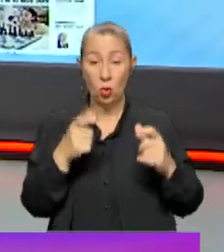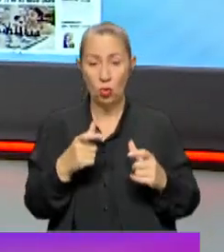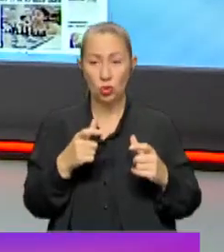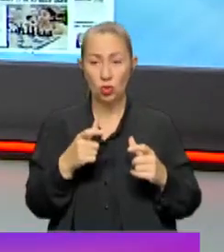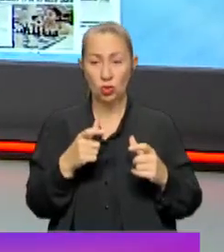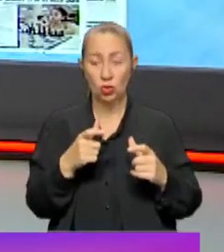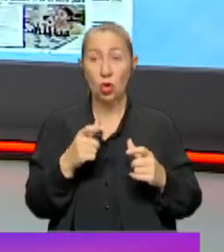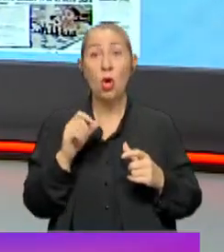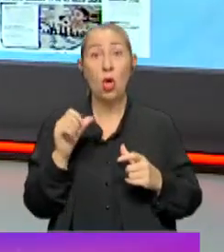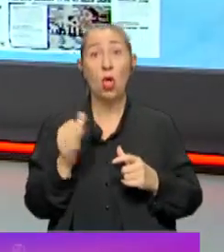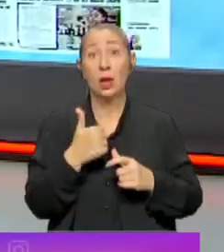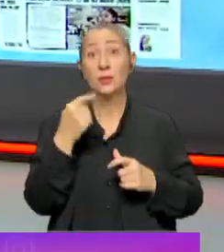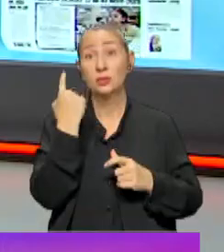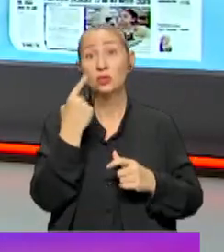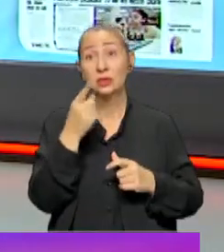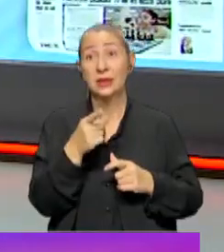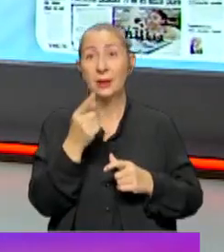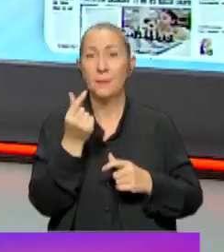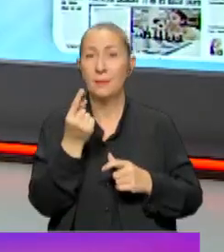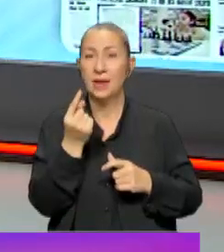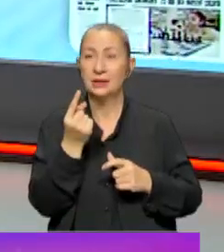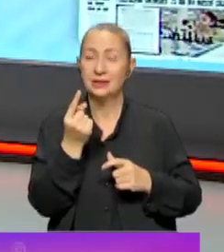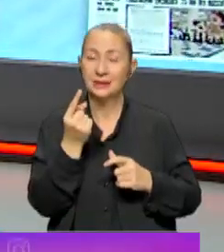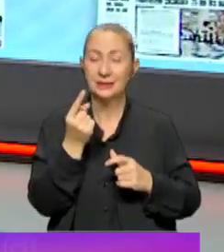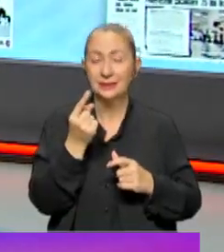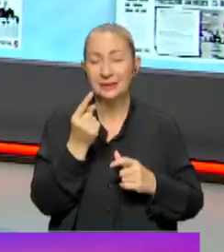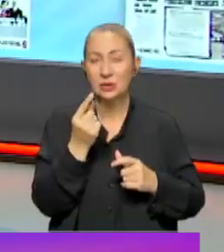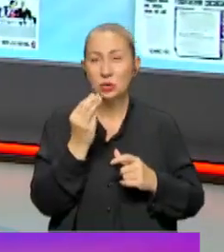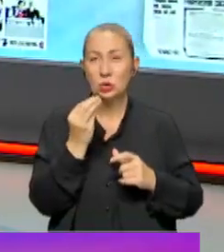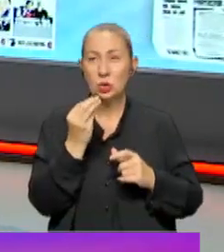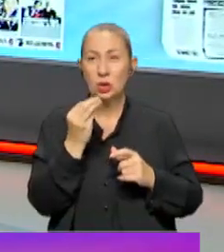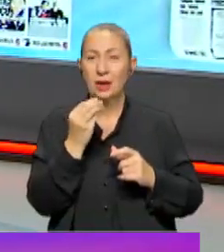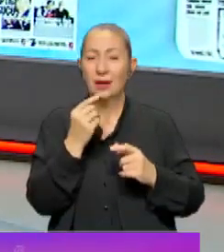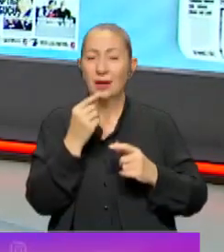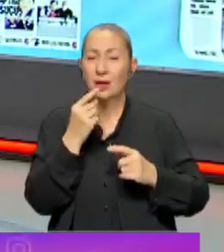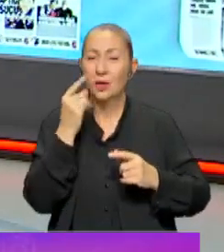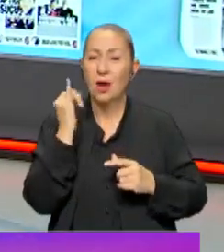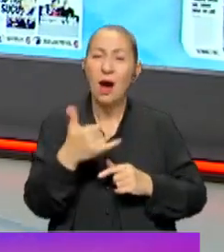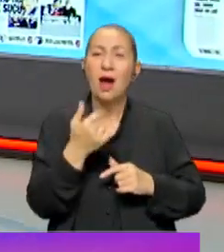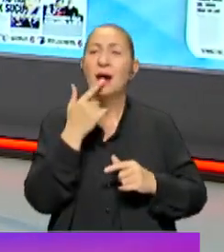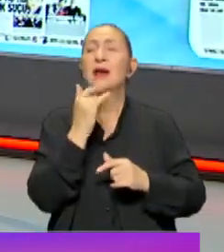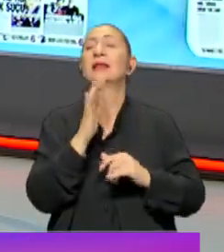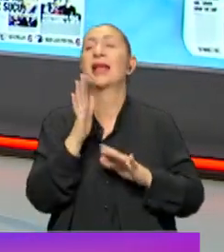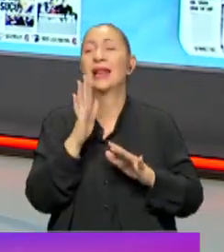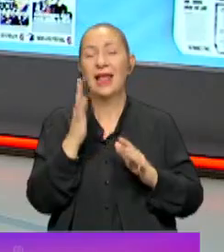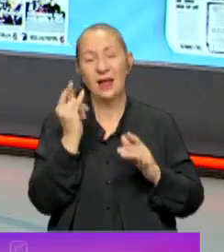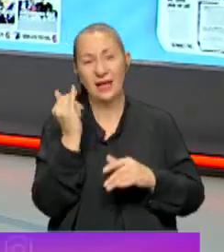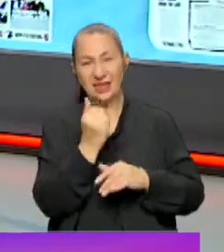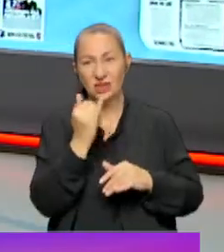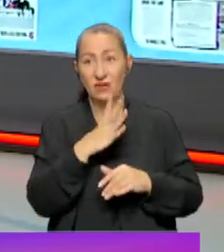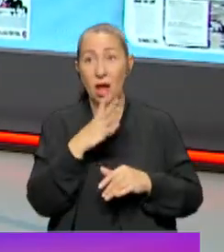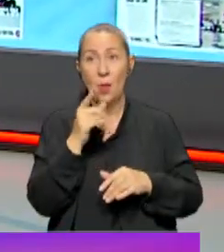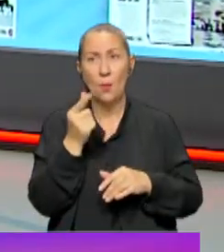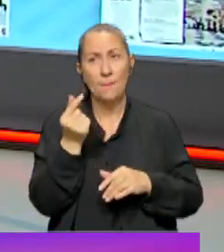konumun önemi dolayısıyla biraz ucu çok sivri olmayan çıkışlar yapmasıyla da eleştirilen bir isim. Ama